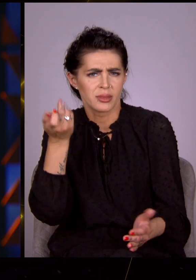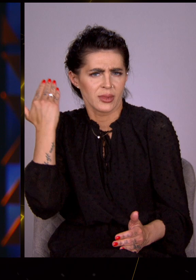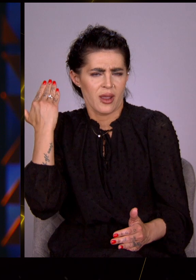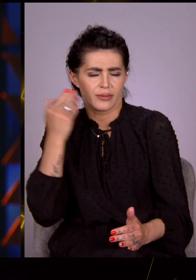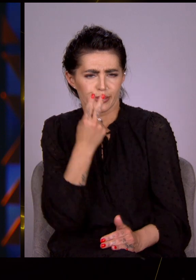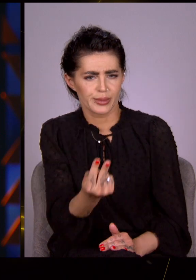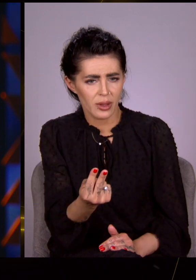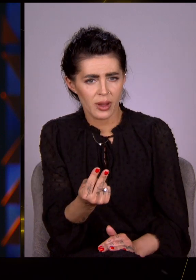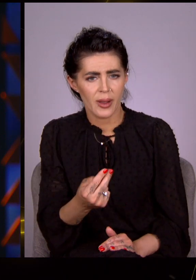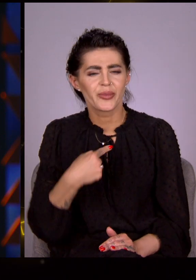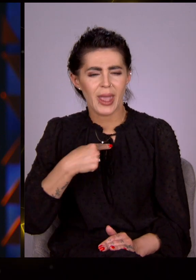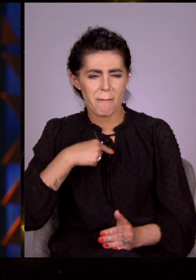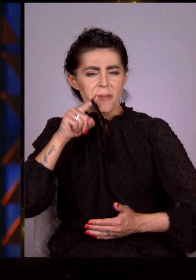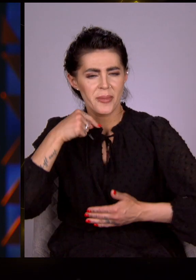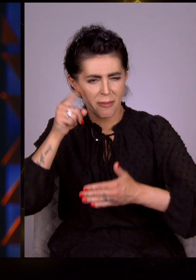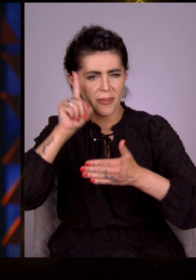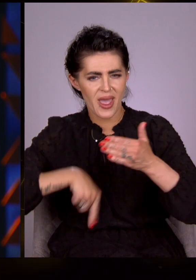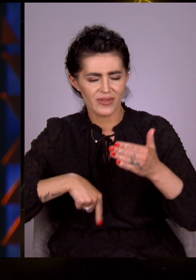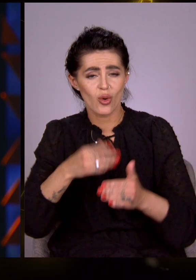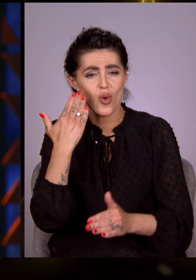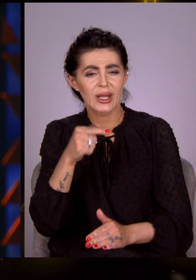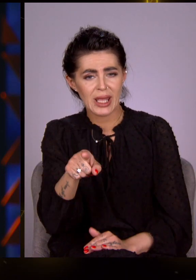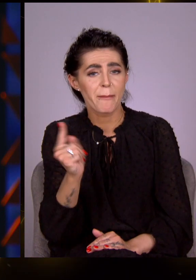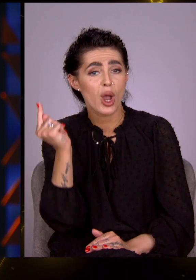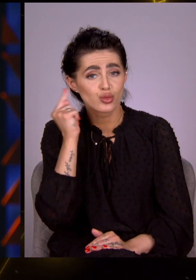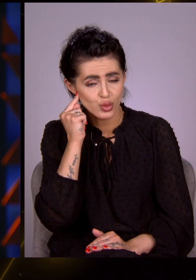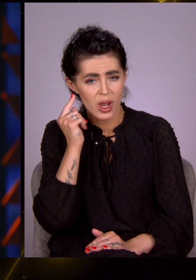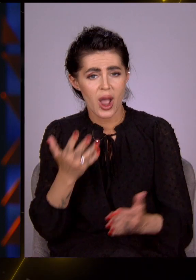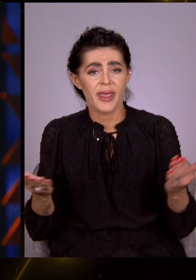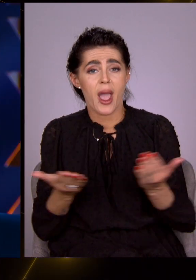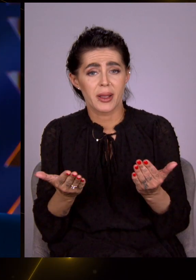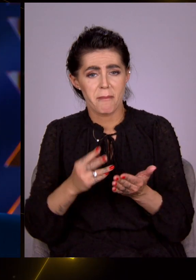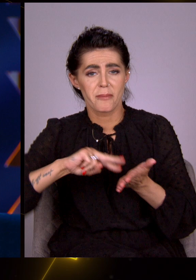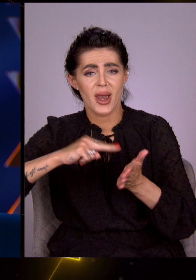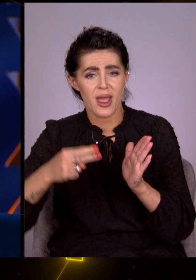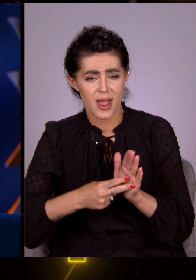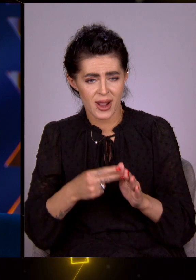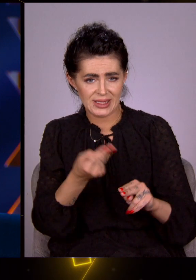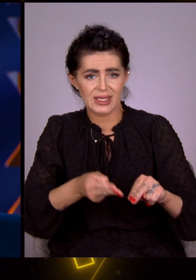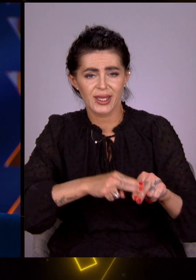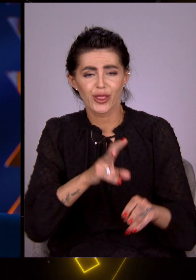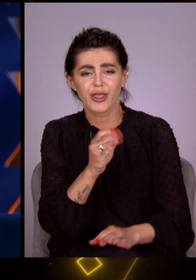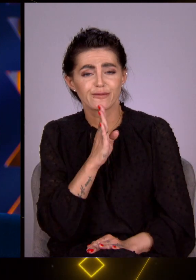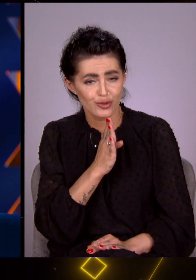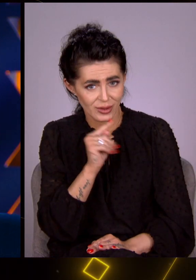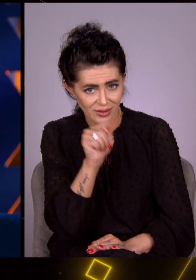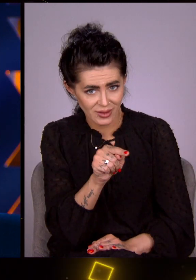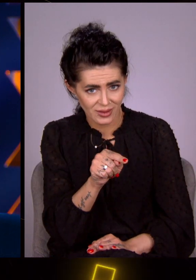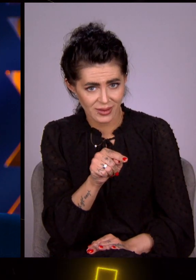впевнена, що коли ви почуєте, які плани у цієї дівчинки, то все, що ви до цього нам